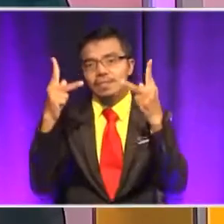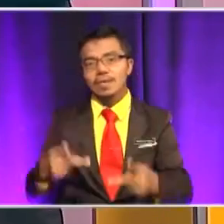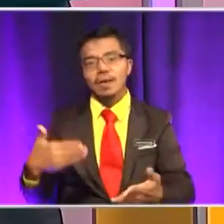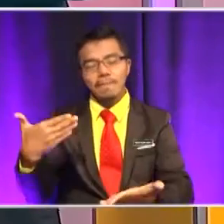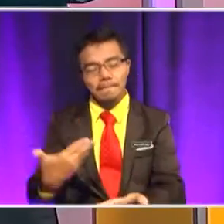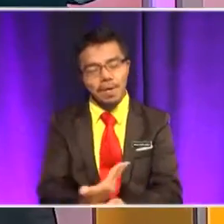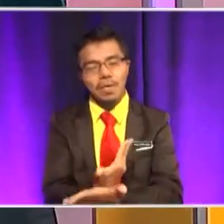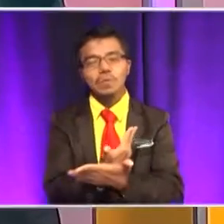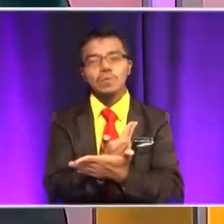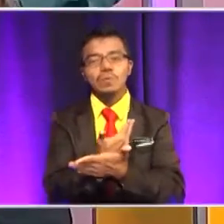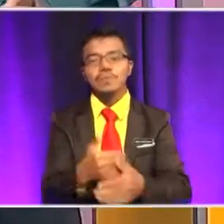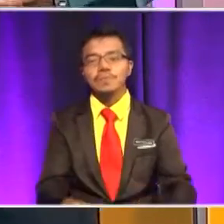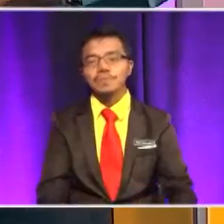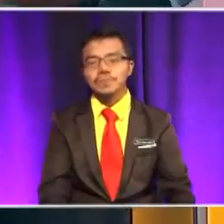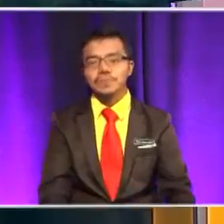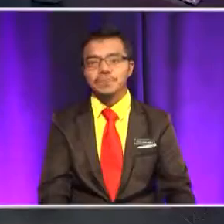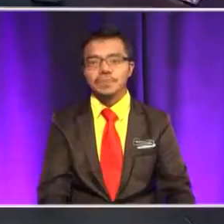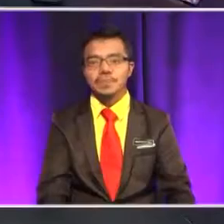terbaru yang terbaru